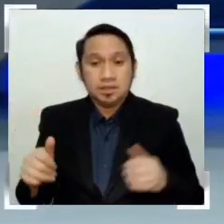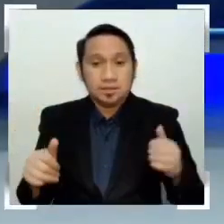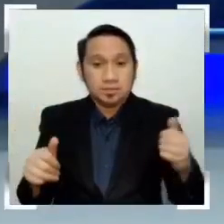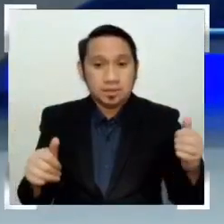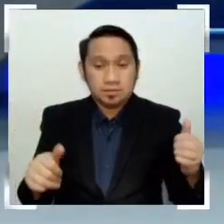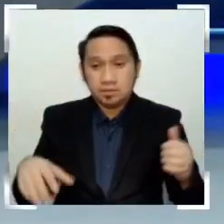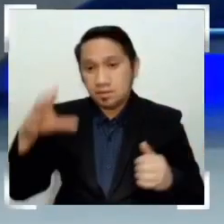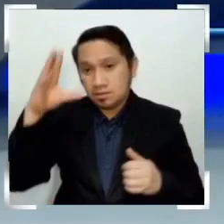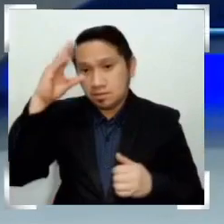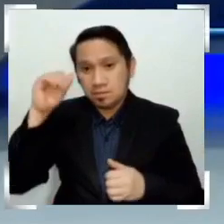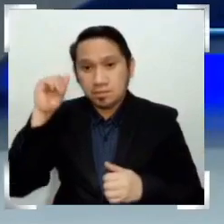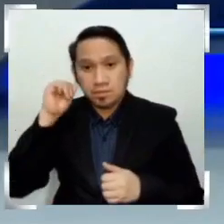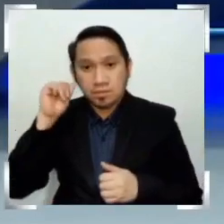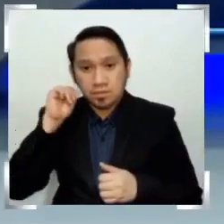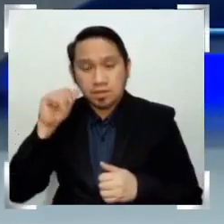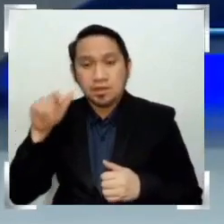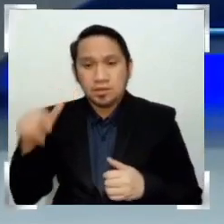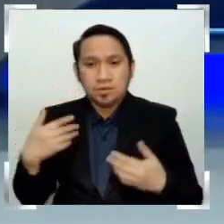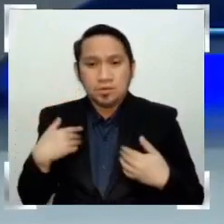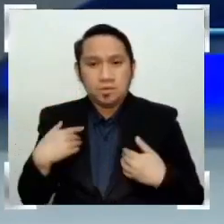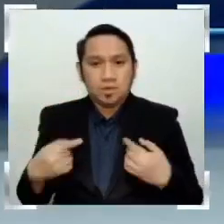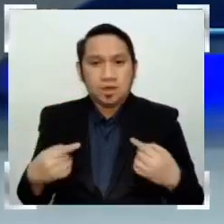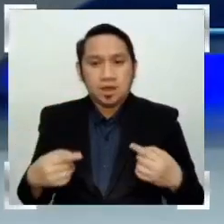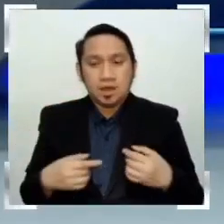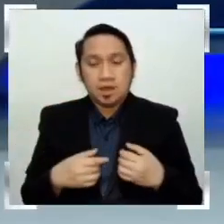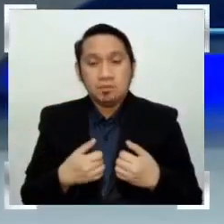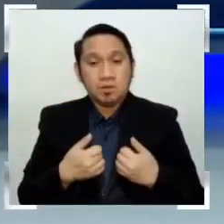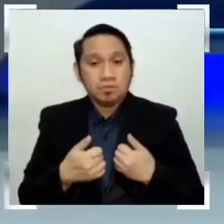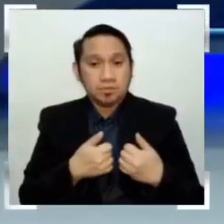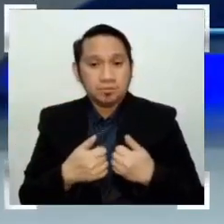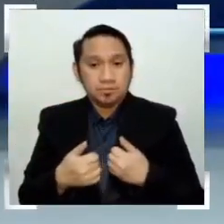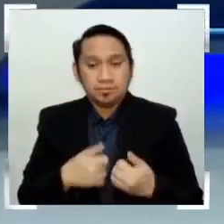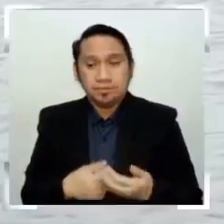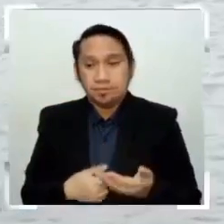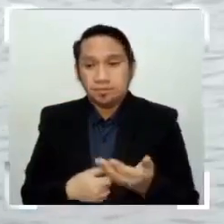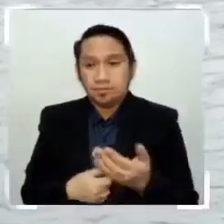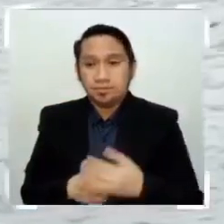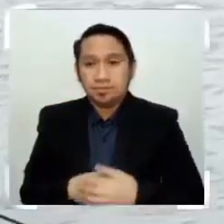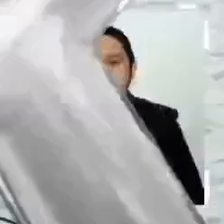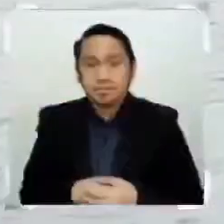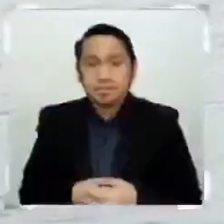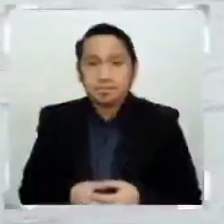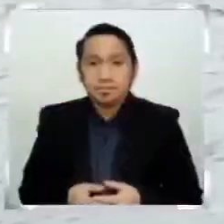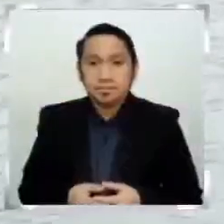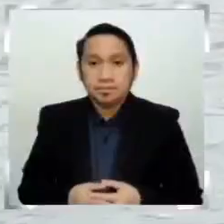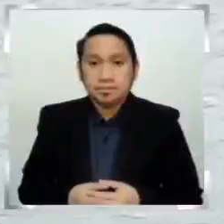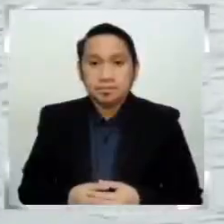magtatagisan ng lakas at galing. Saksi, si Ian Cruz.